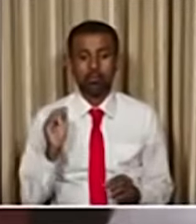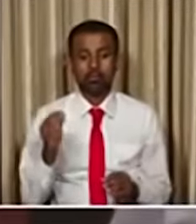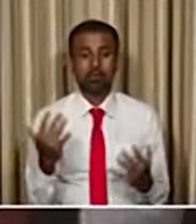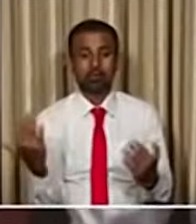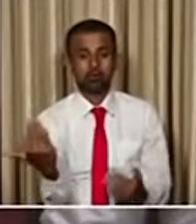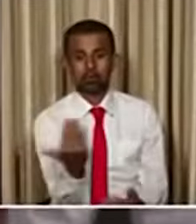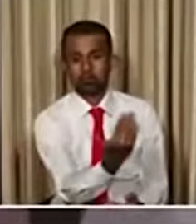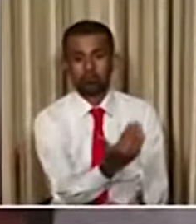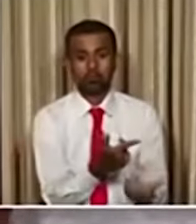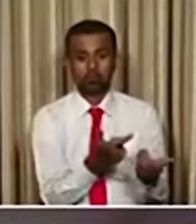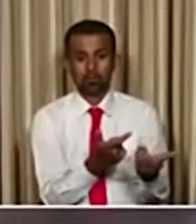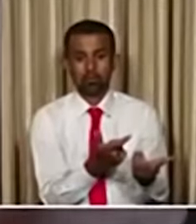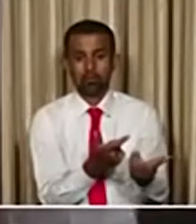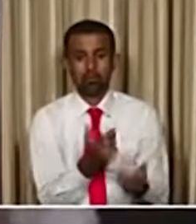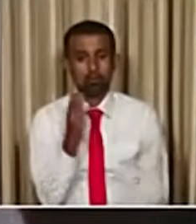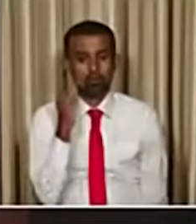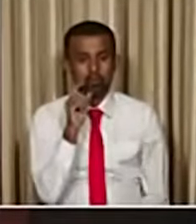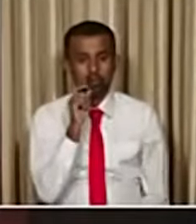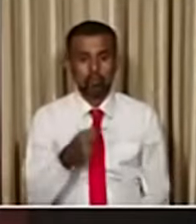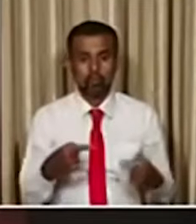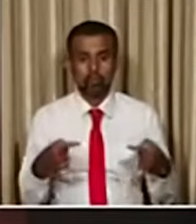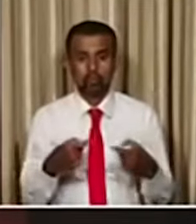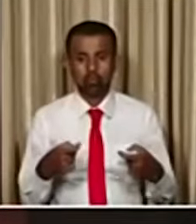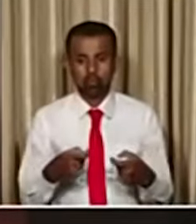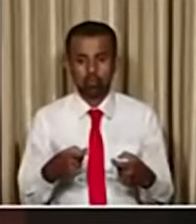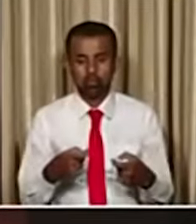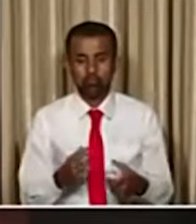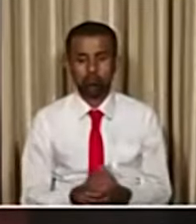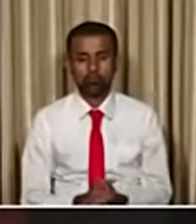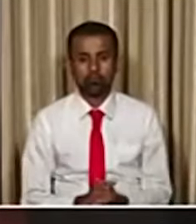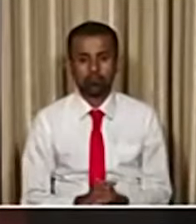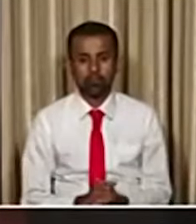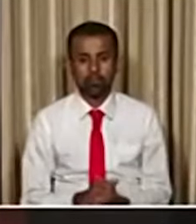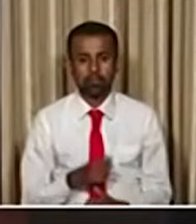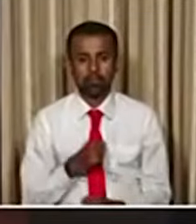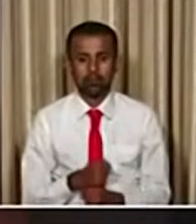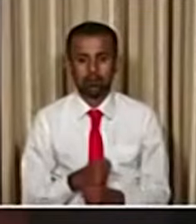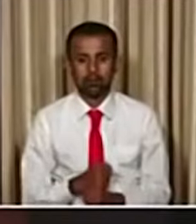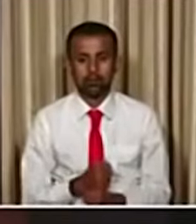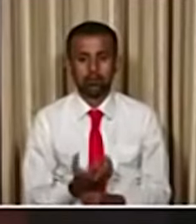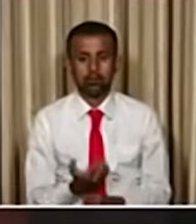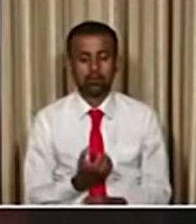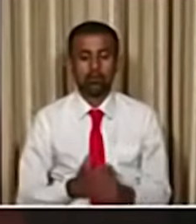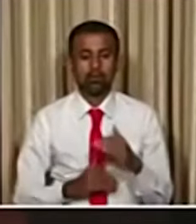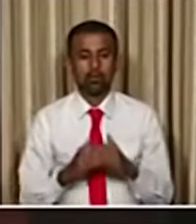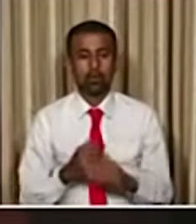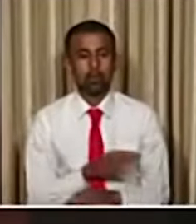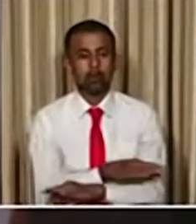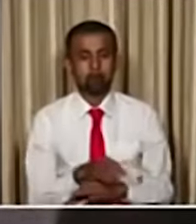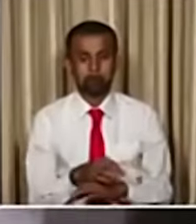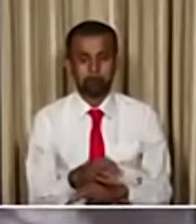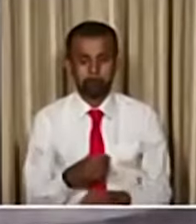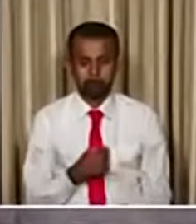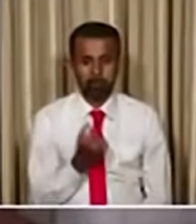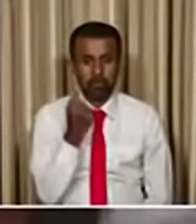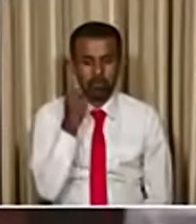එකට මේ රෂියන් යුක්‍රේන් යුද්ධේ. එනිසා මේ පිළිබඳව රජයට ගත හැකි උපරිම පියවර මම